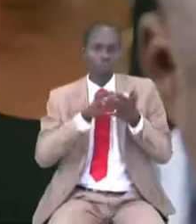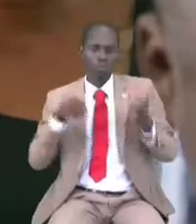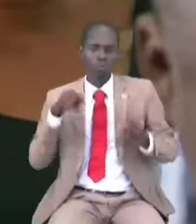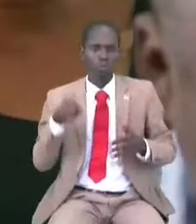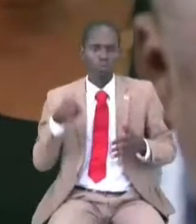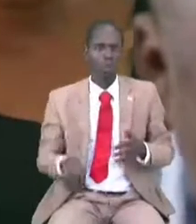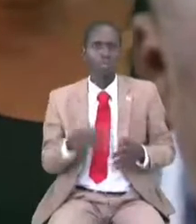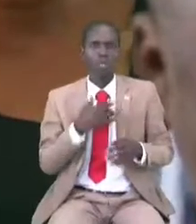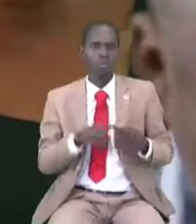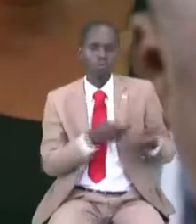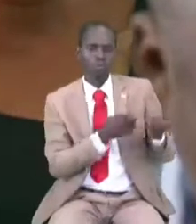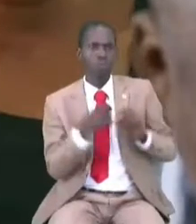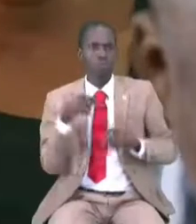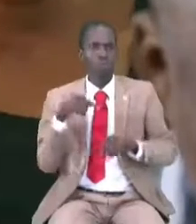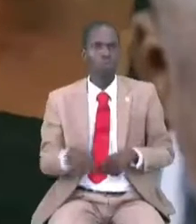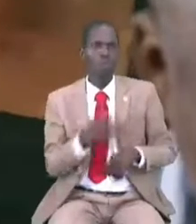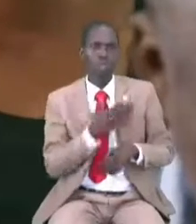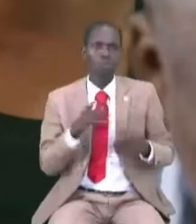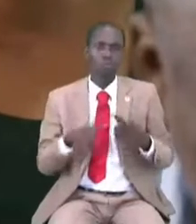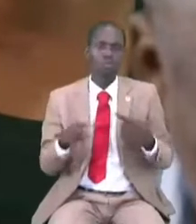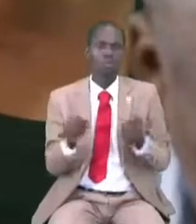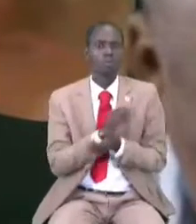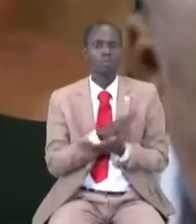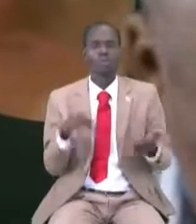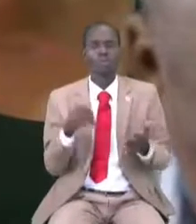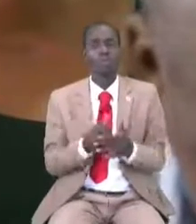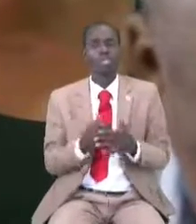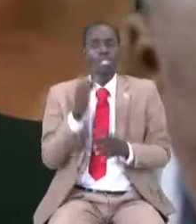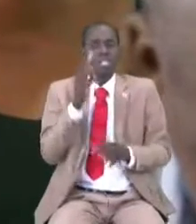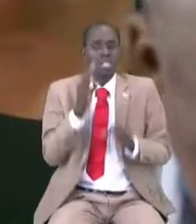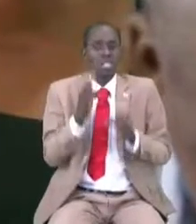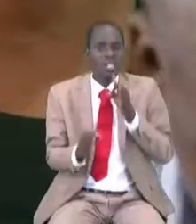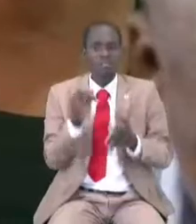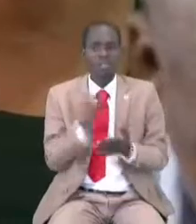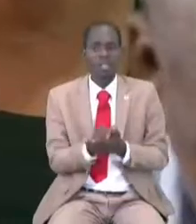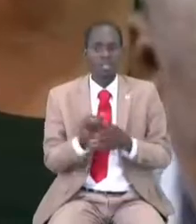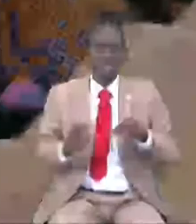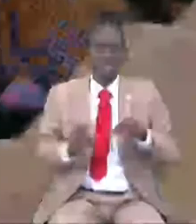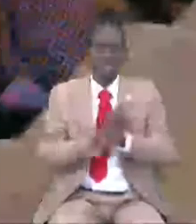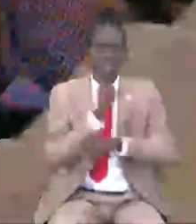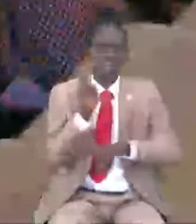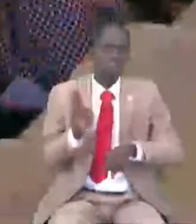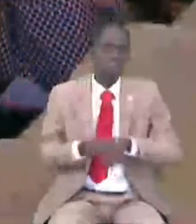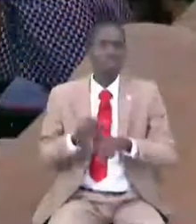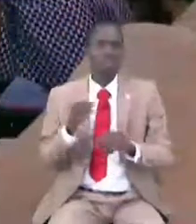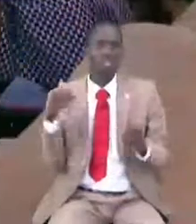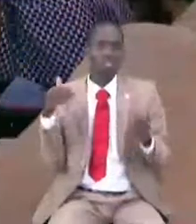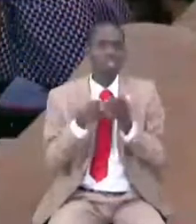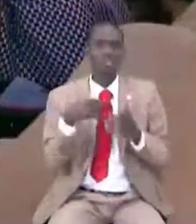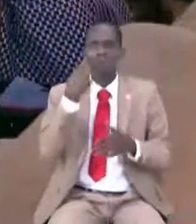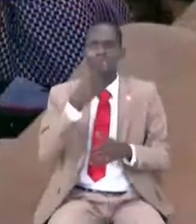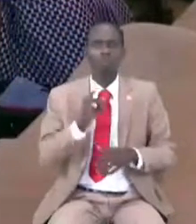sur laquelle j'ai parlé, attendez, j'ai donné comme ce qui semble être